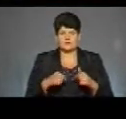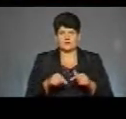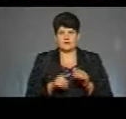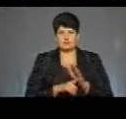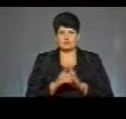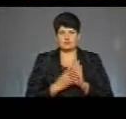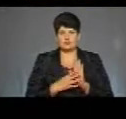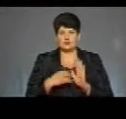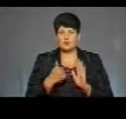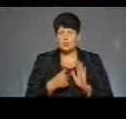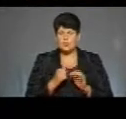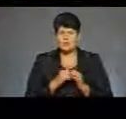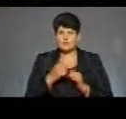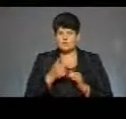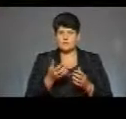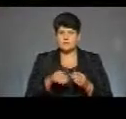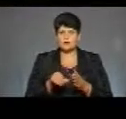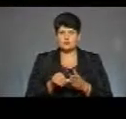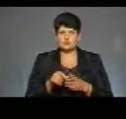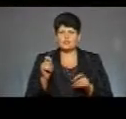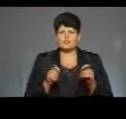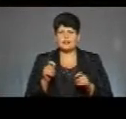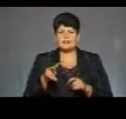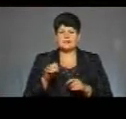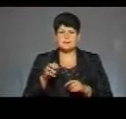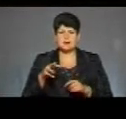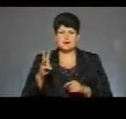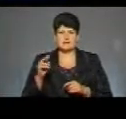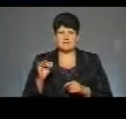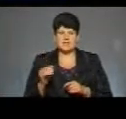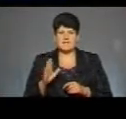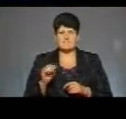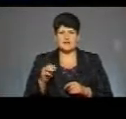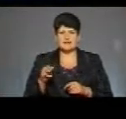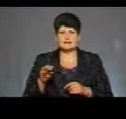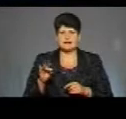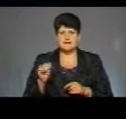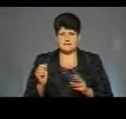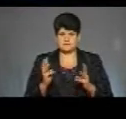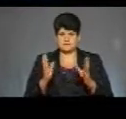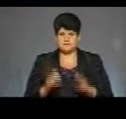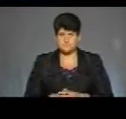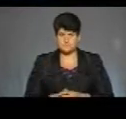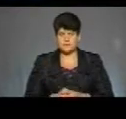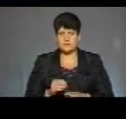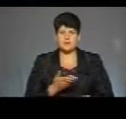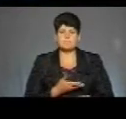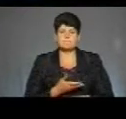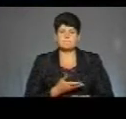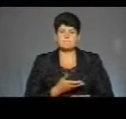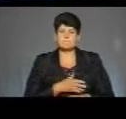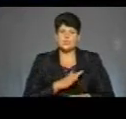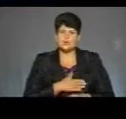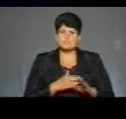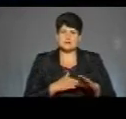жертвам депортації. Щороку бере участь у фестивалі «Лемківська ватра». Польська сторона проводить «Лемківські ватри»